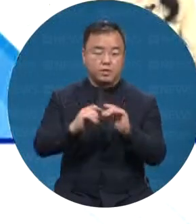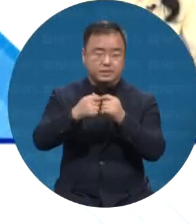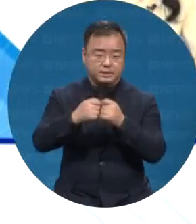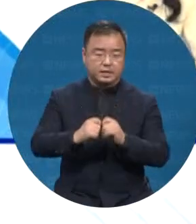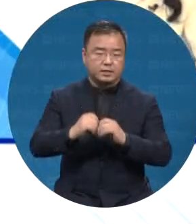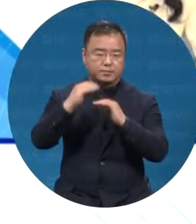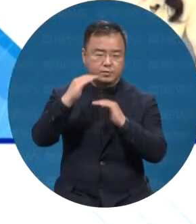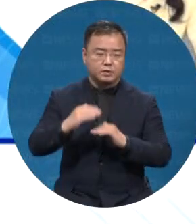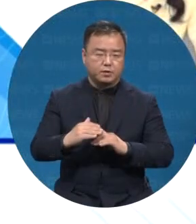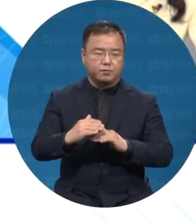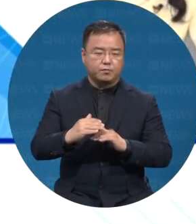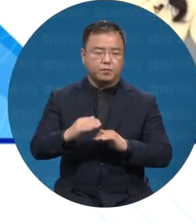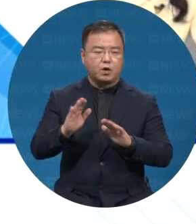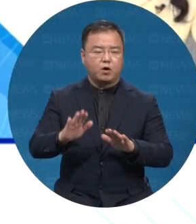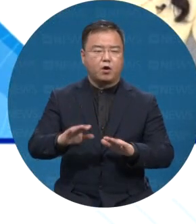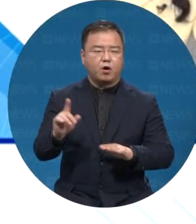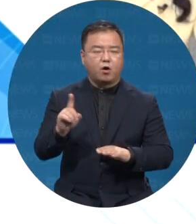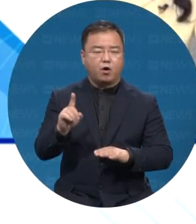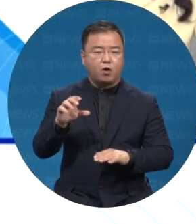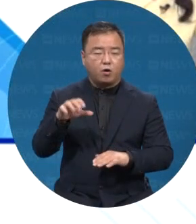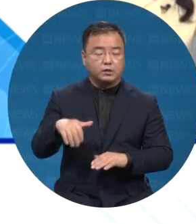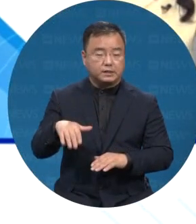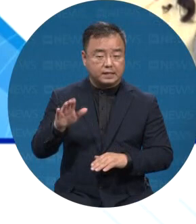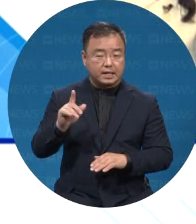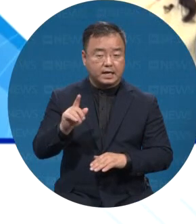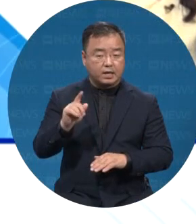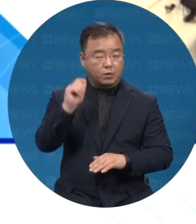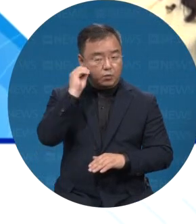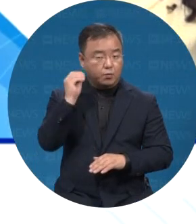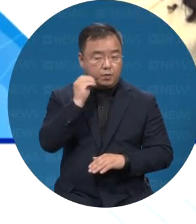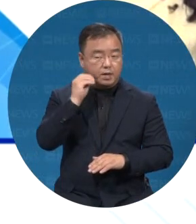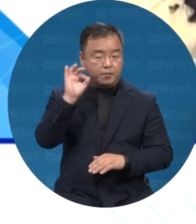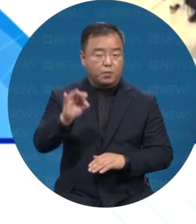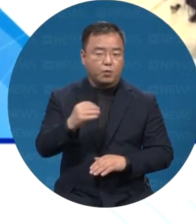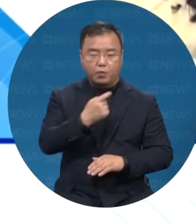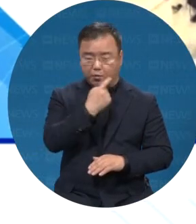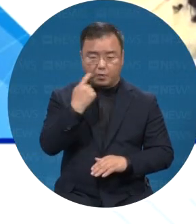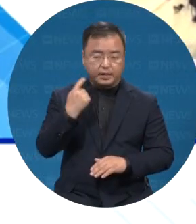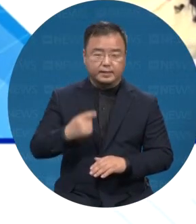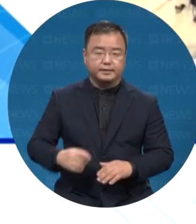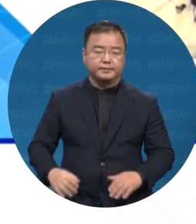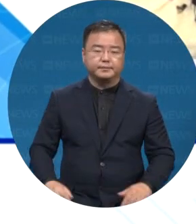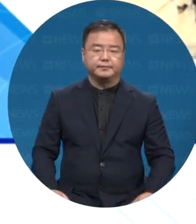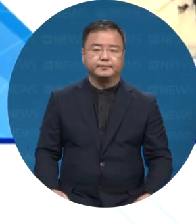정보 대입정보포털 어디가서 확인할 수 있습니다 EBS 뉴스 송성원입니다